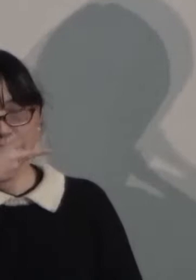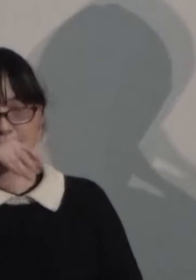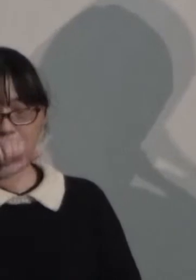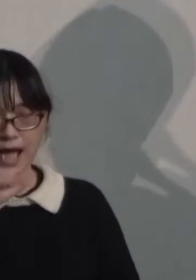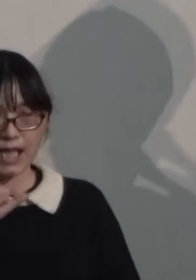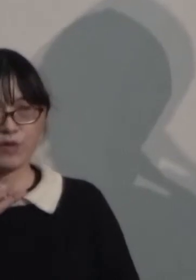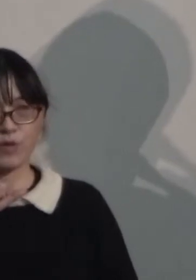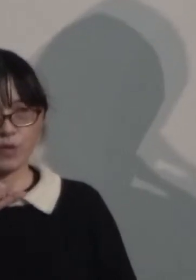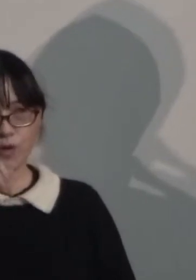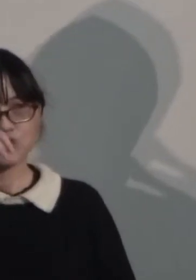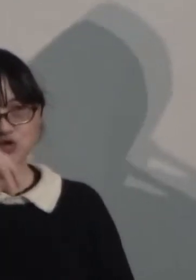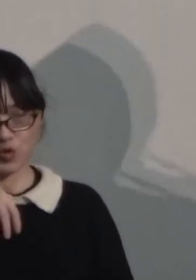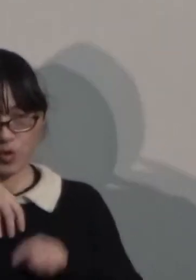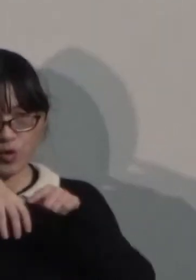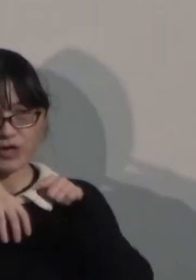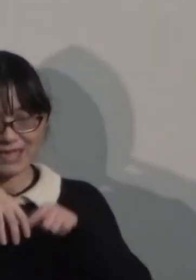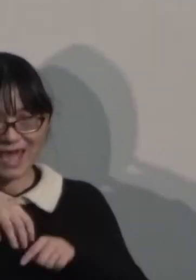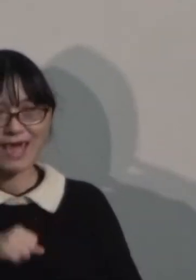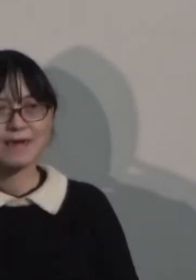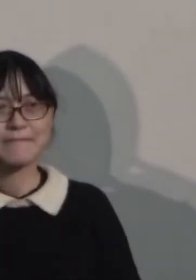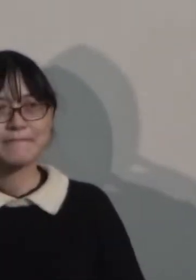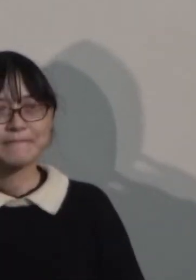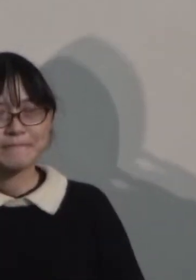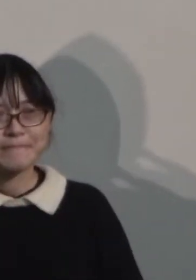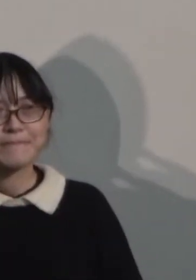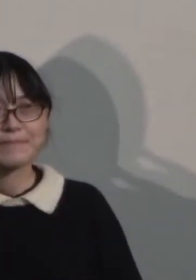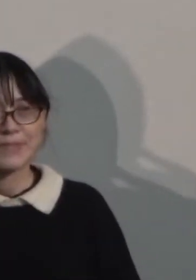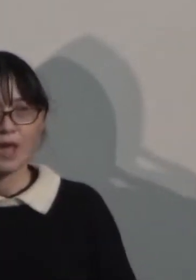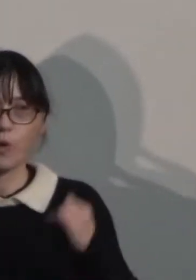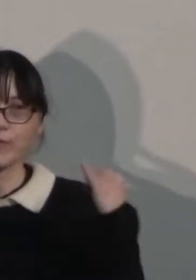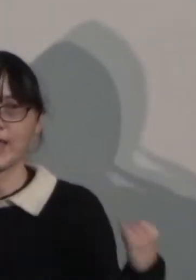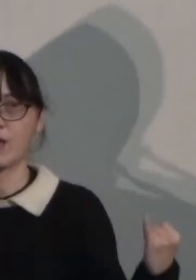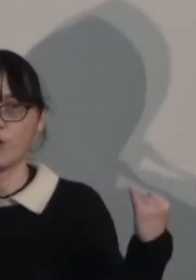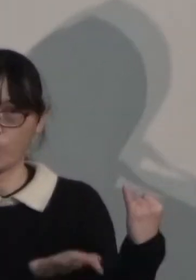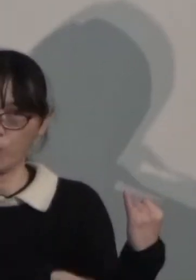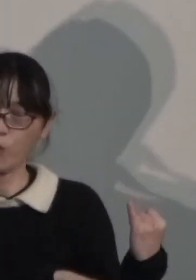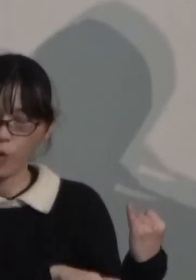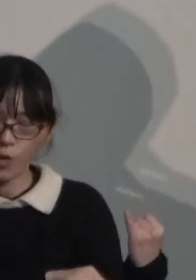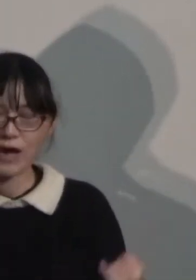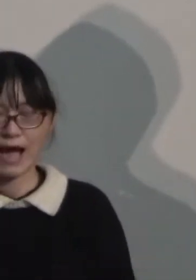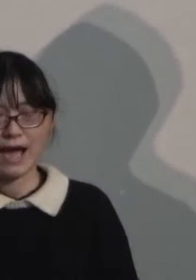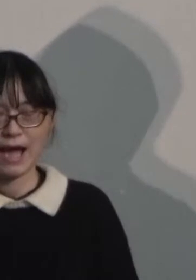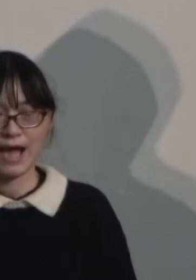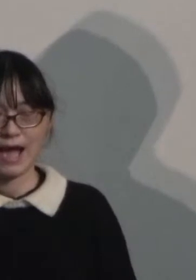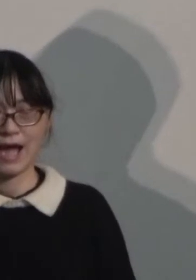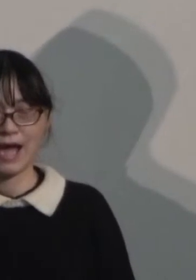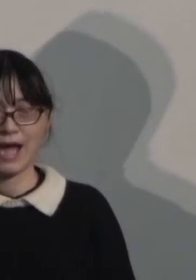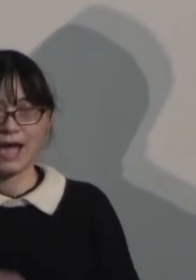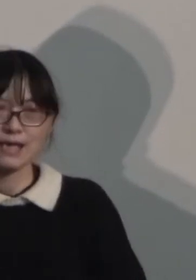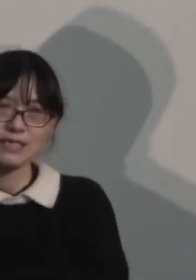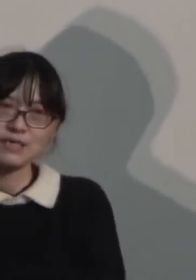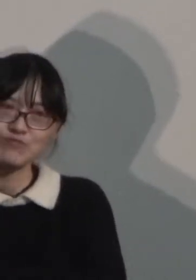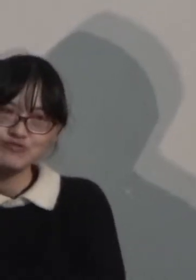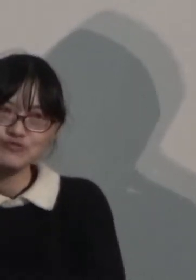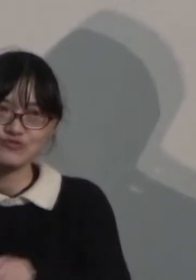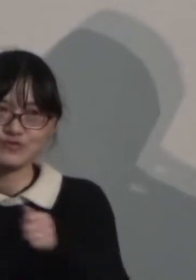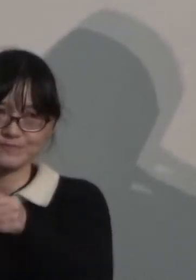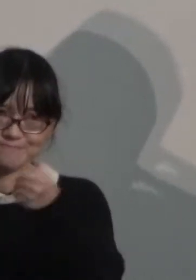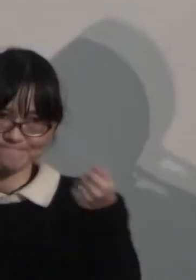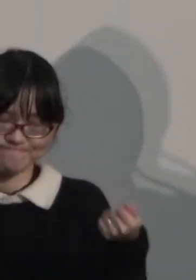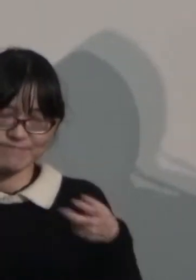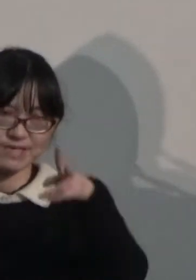の子が、サン新聞社に質問の手紙を出して話題になり